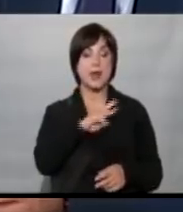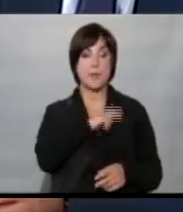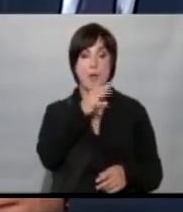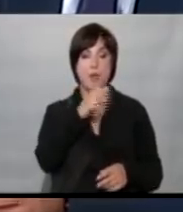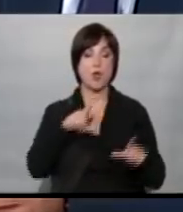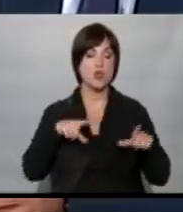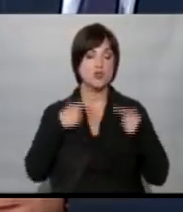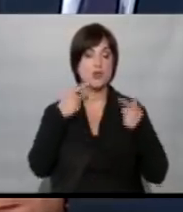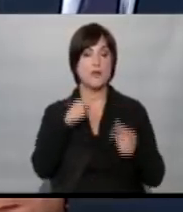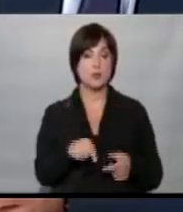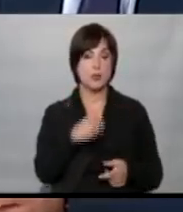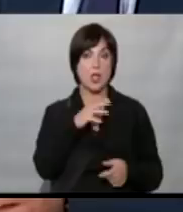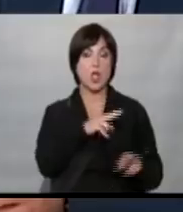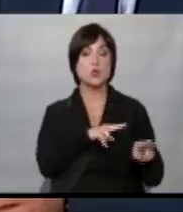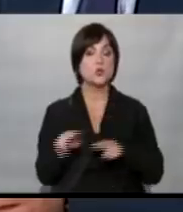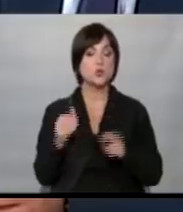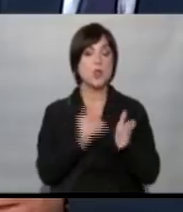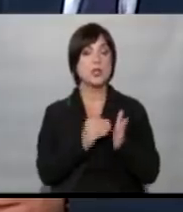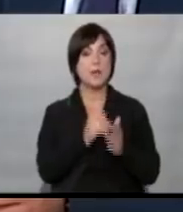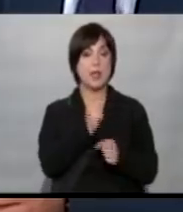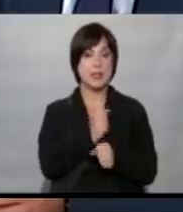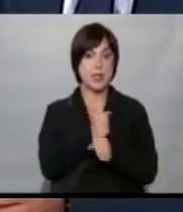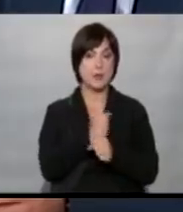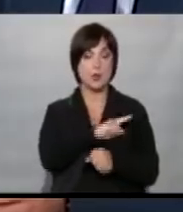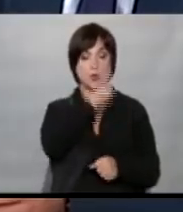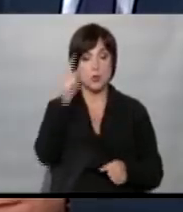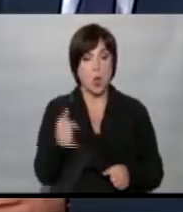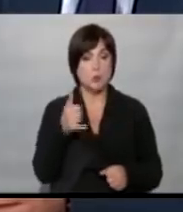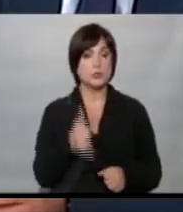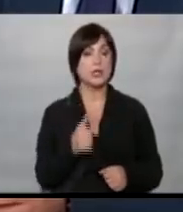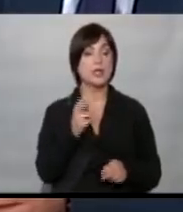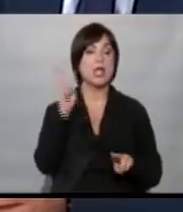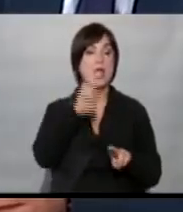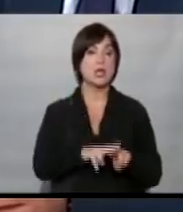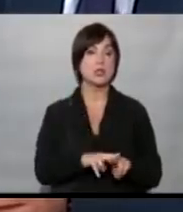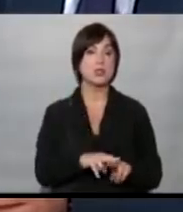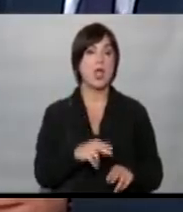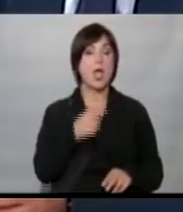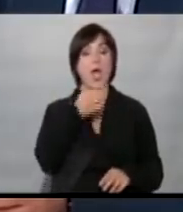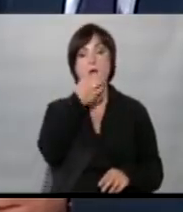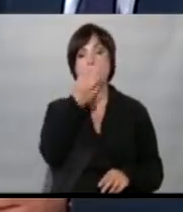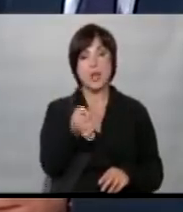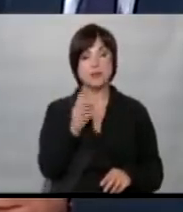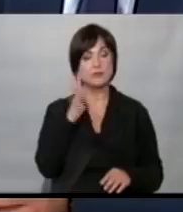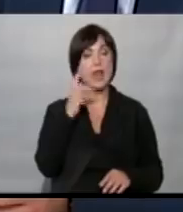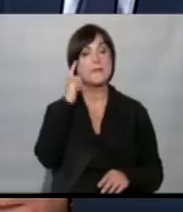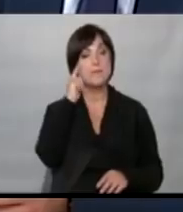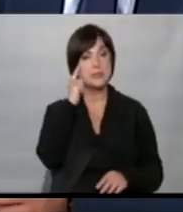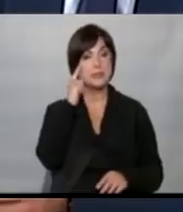живеат, мислам судот треба да го направеше тоа досега, да го решеше тоа. Не, прашањето ми беше, да, дали сметате